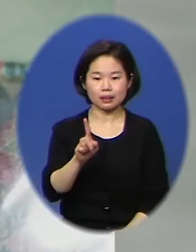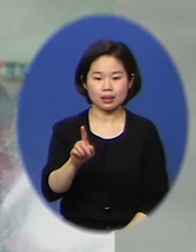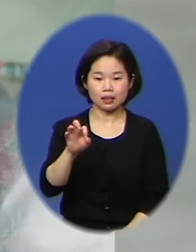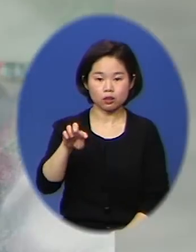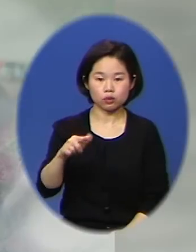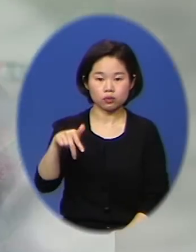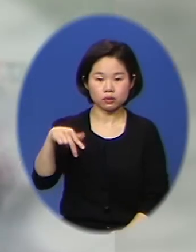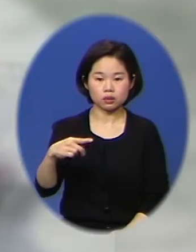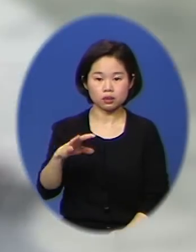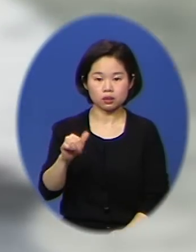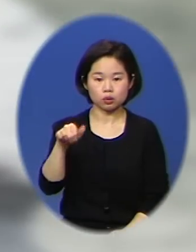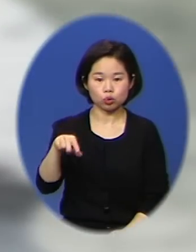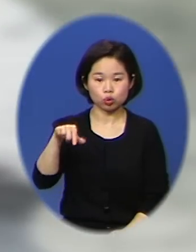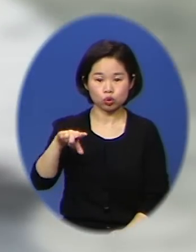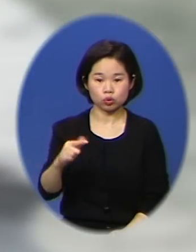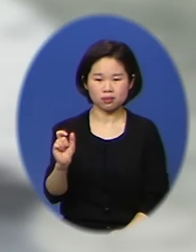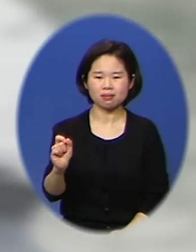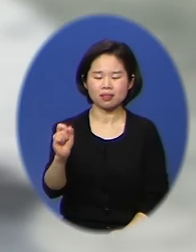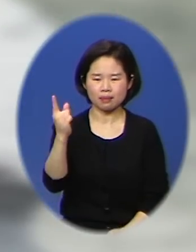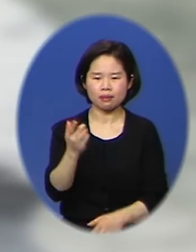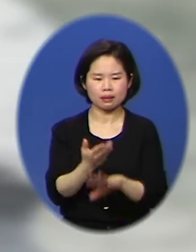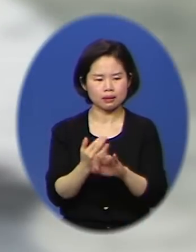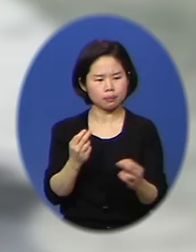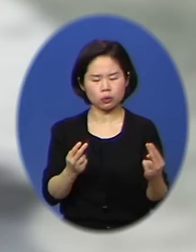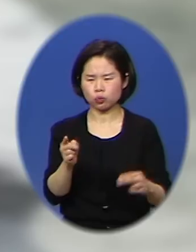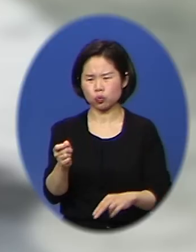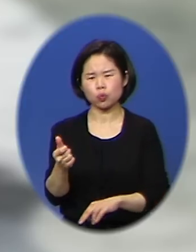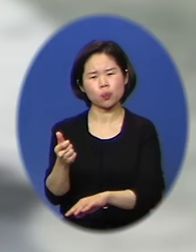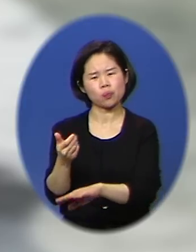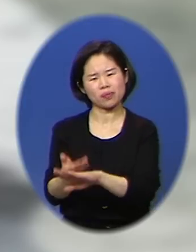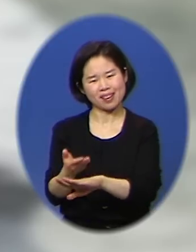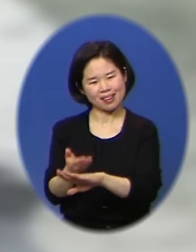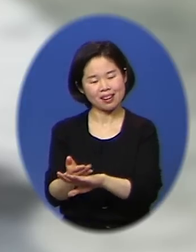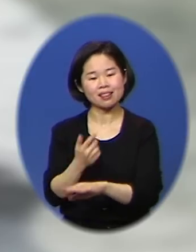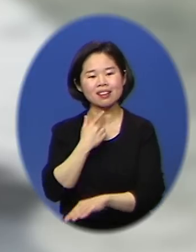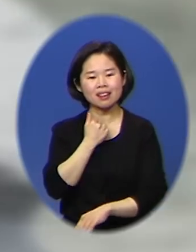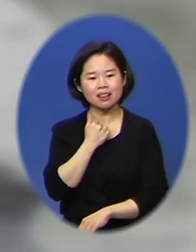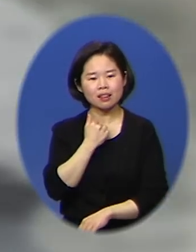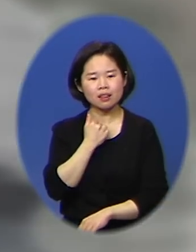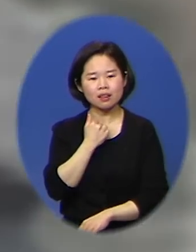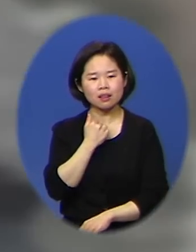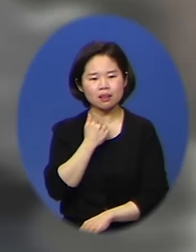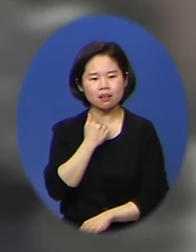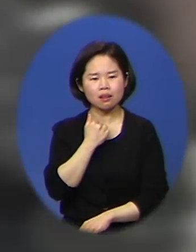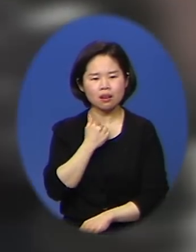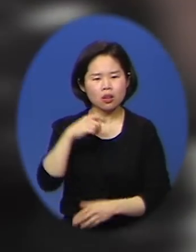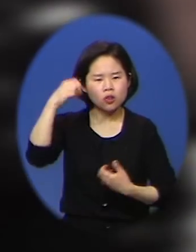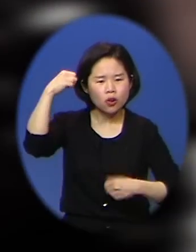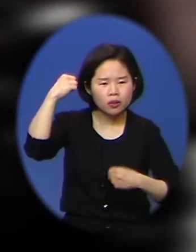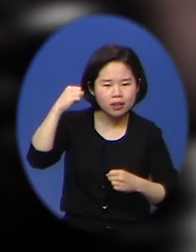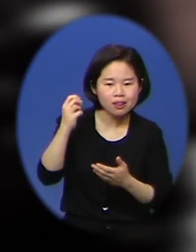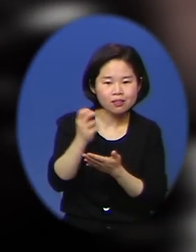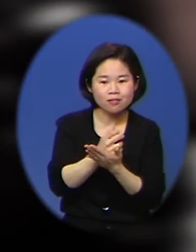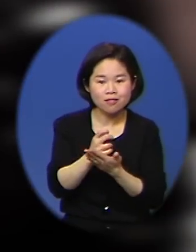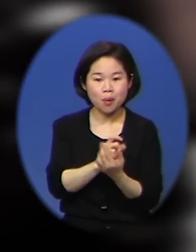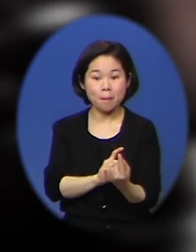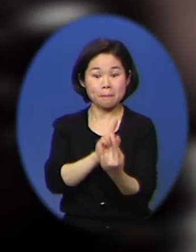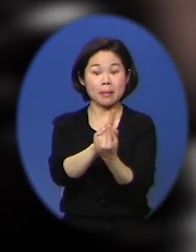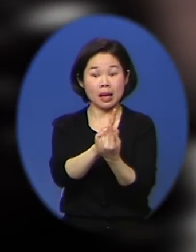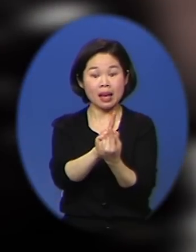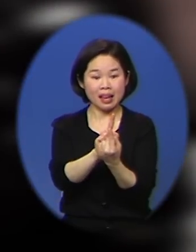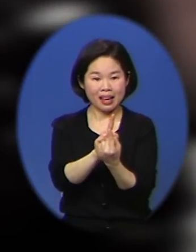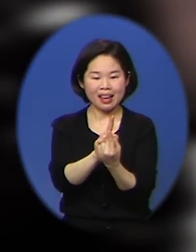다운증후군으로 남들과 조금은 달랐던 아이. 우연한 기회에 찾아온 연기와의 만남을